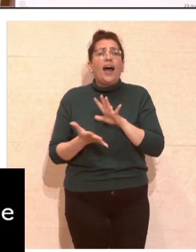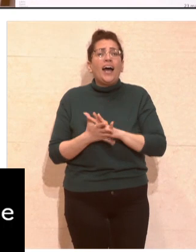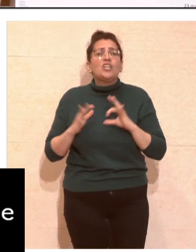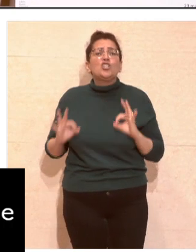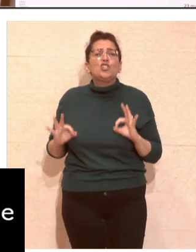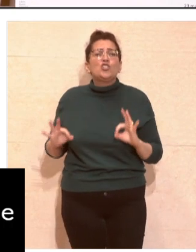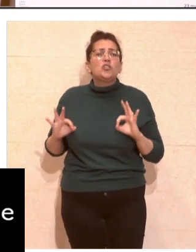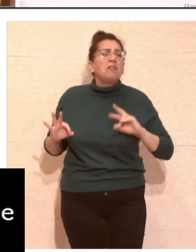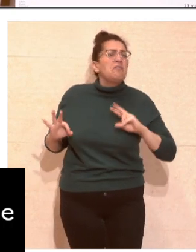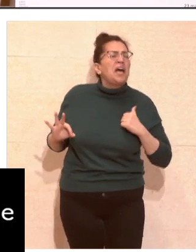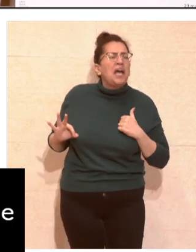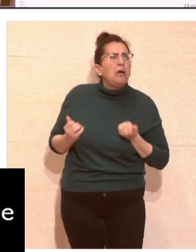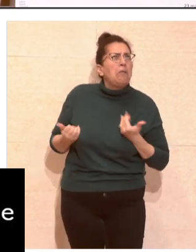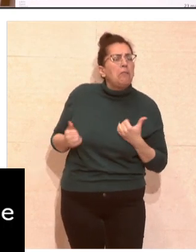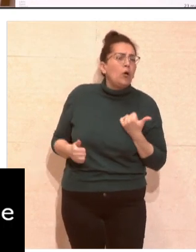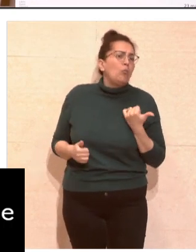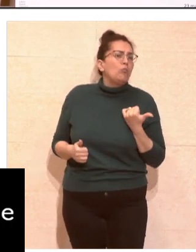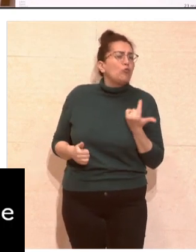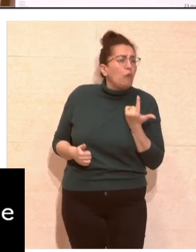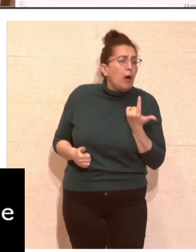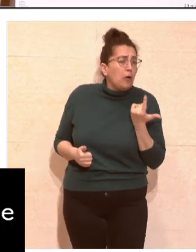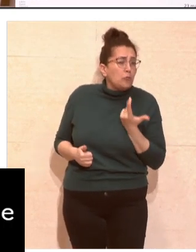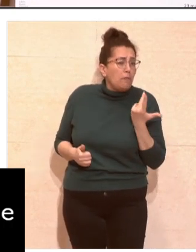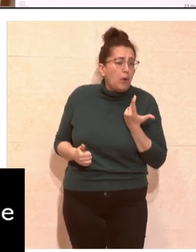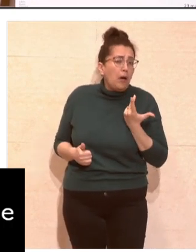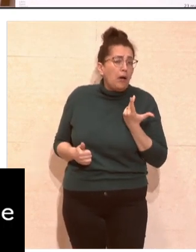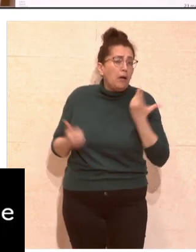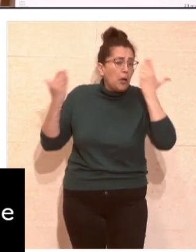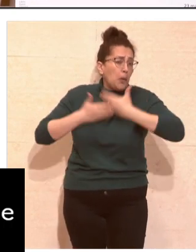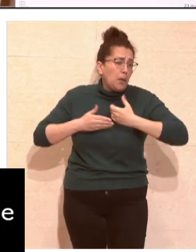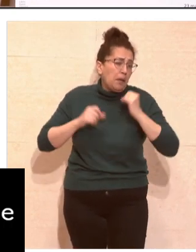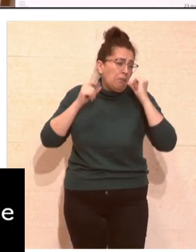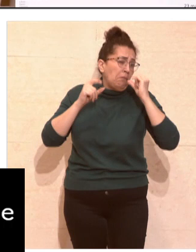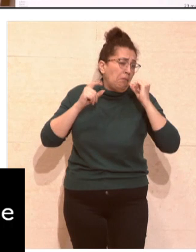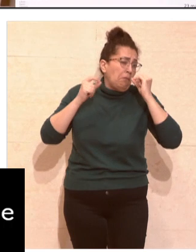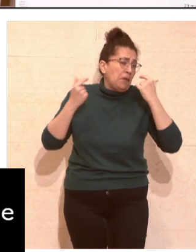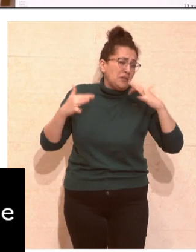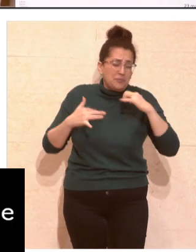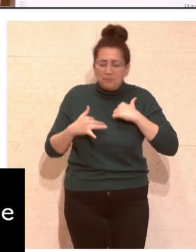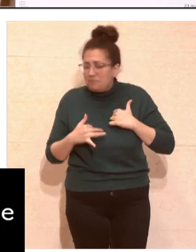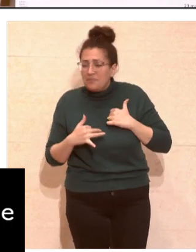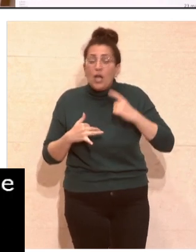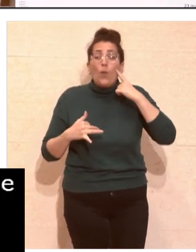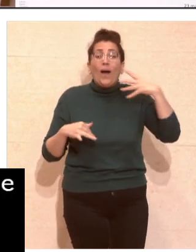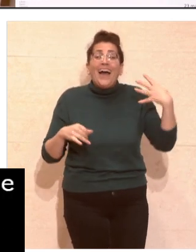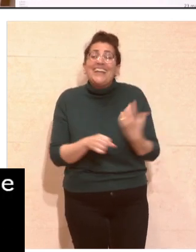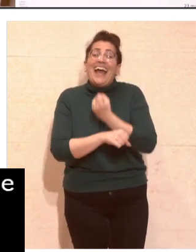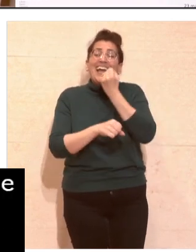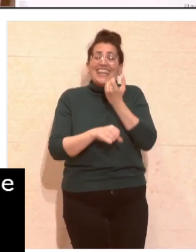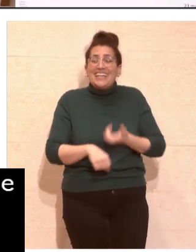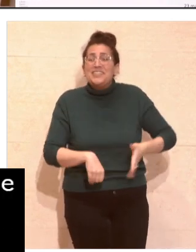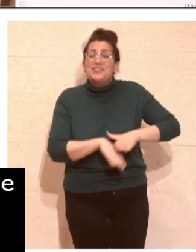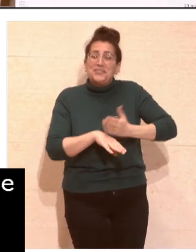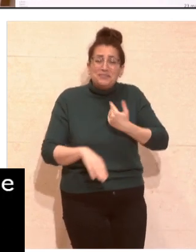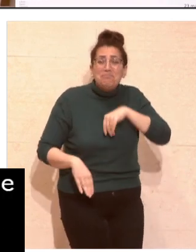3 éveils nocturnes, OK, c'est correct, mais on est toujours en adaptation. On dirait que dès qu'on a eu une étape ou un jalon de développement